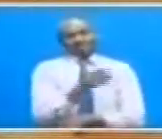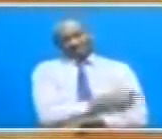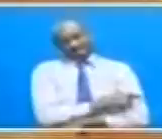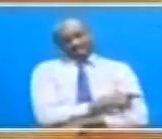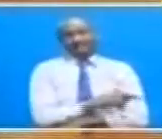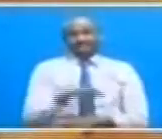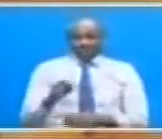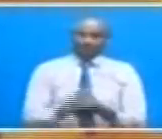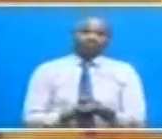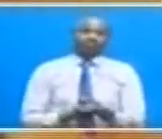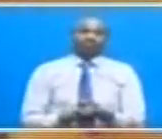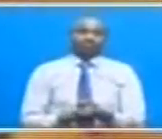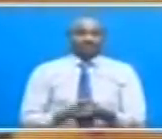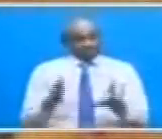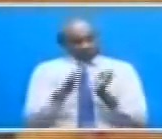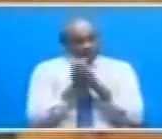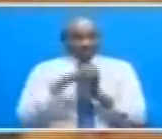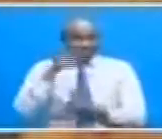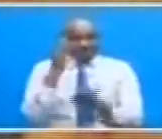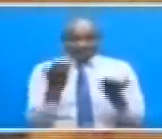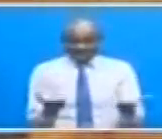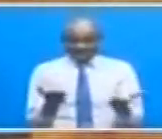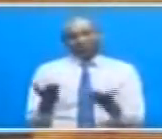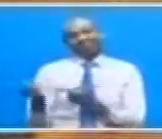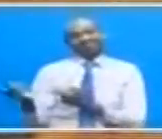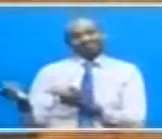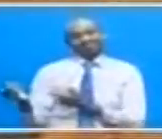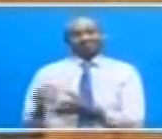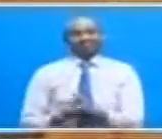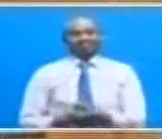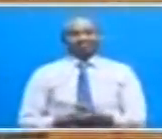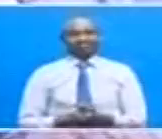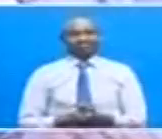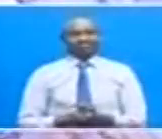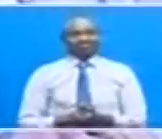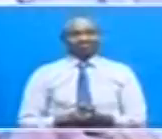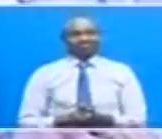Homa Bay Cyprian Awiti. Franco Tieno ana maelezo zaidi.